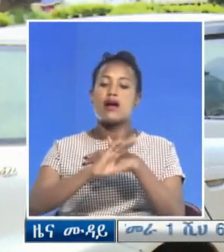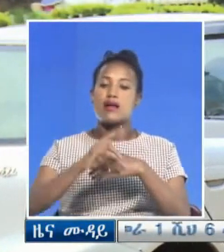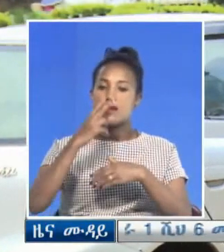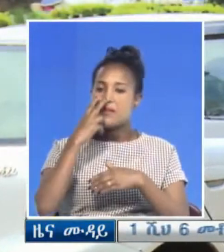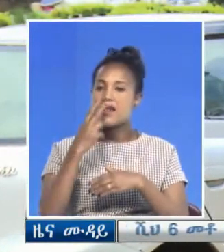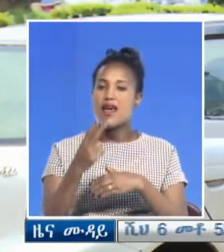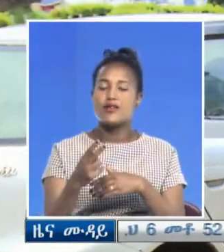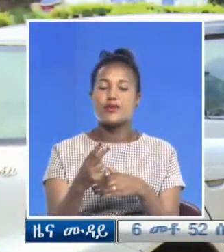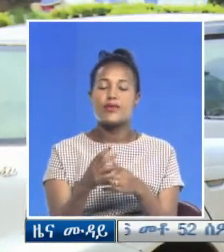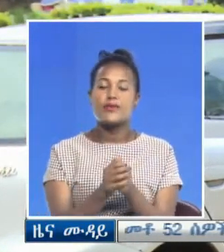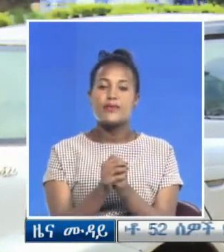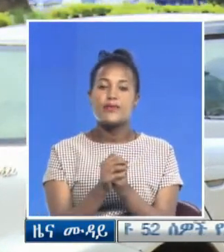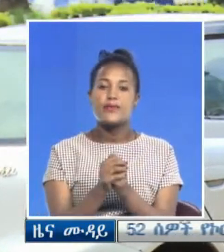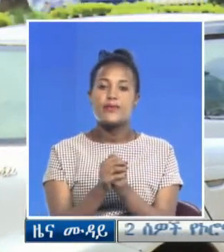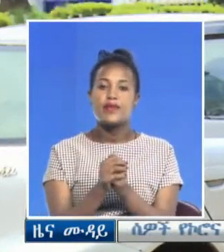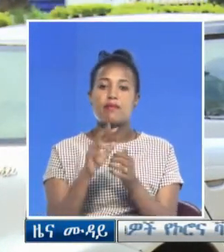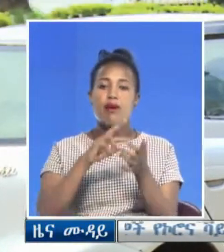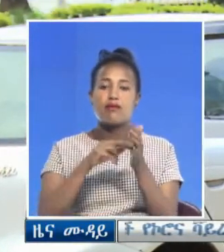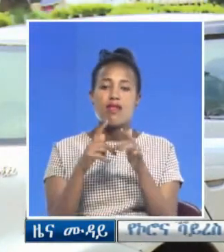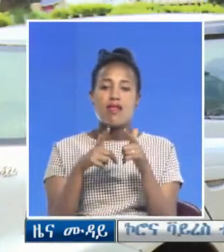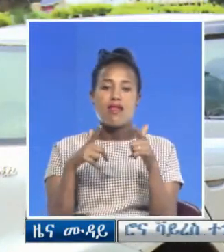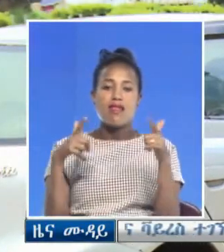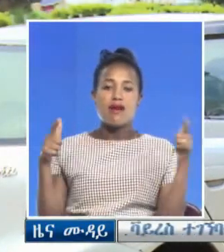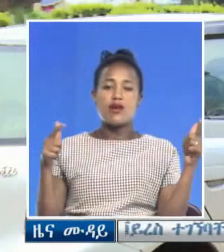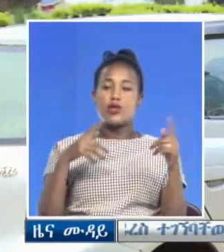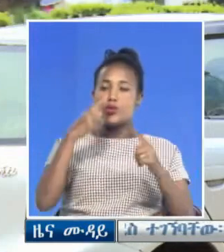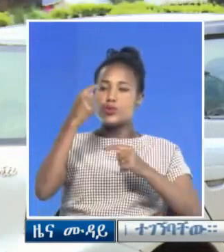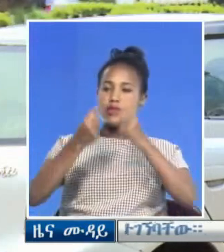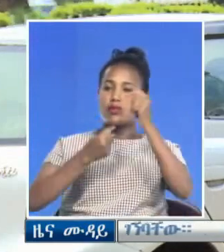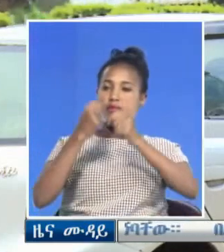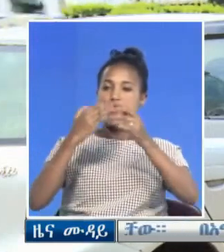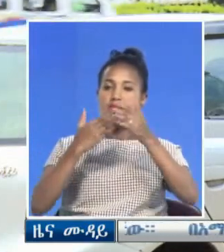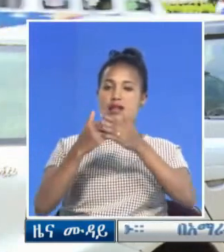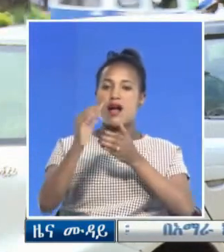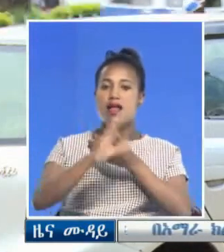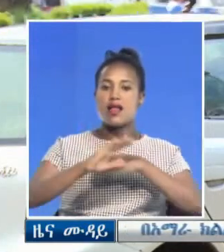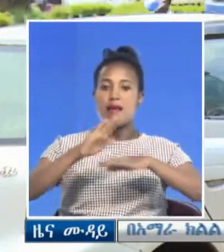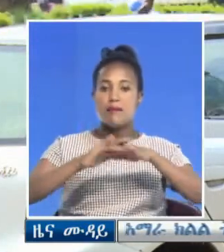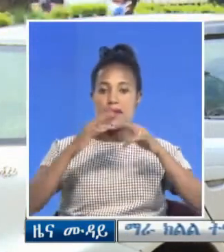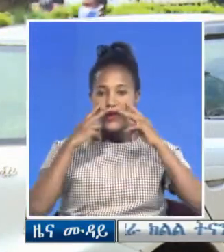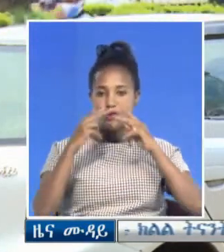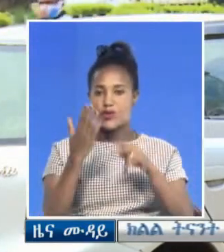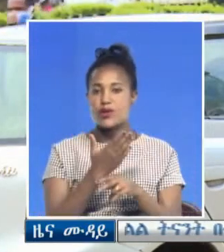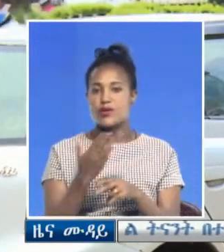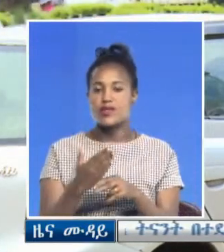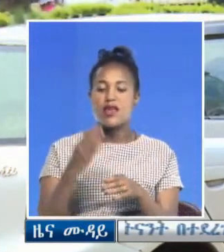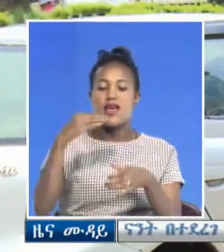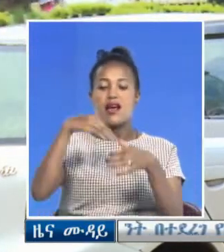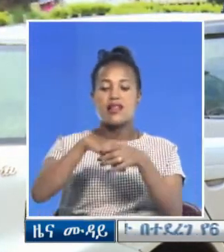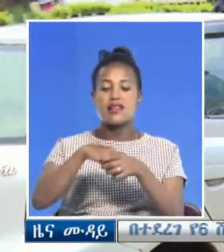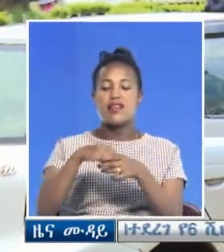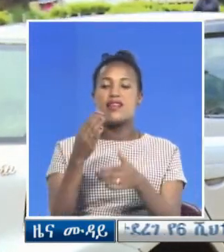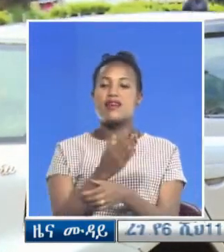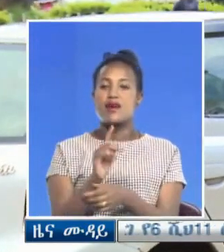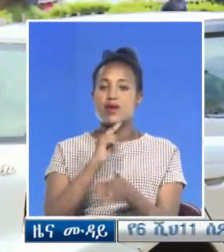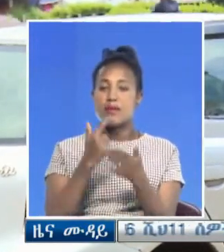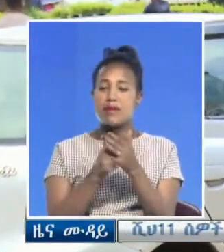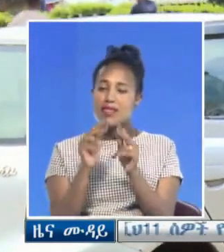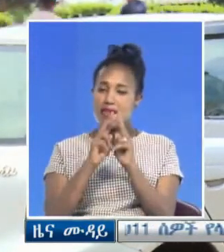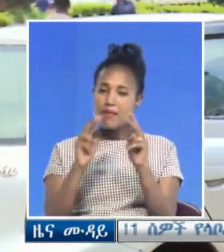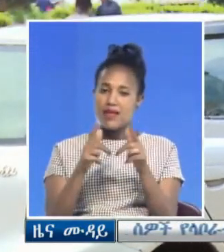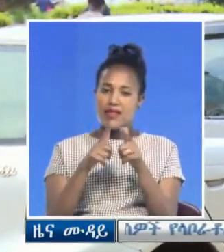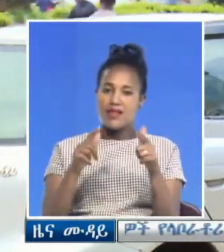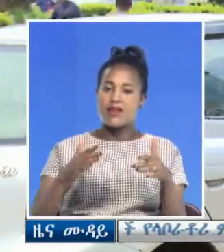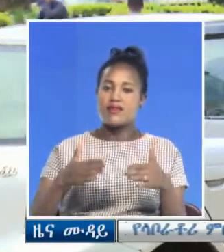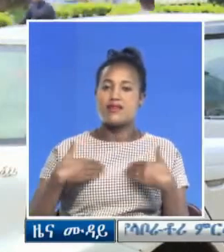እንደምናያቸው ማለት ትልቅ የቱሪስት መዳረሻ ሀገራት ላይ የምናያቸው ነገሮች ያካተተ ነገር ነው። እሱ በጣም ጥሩ